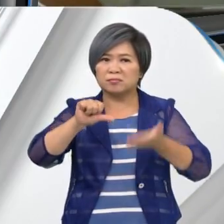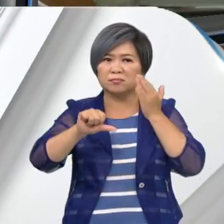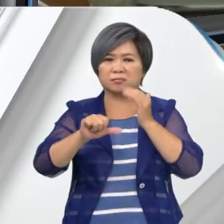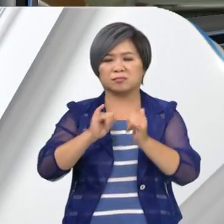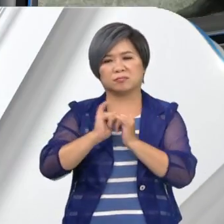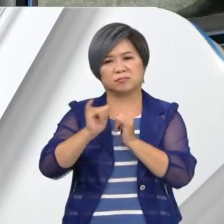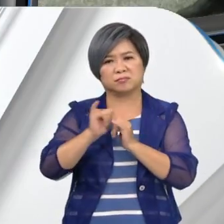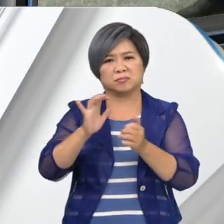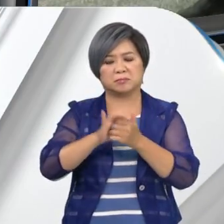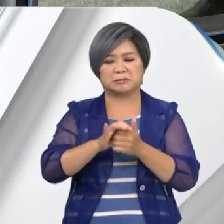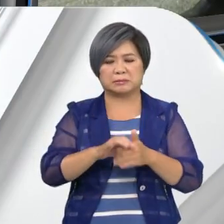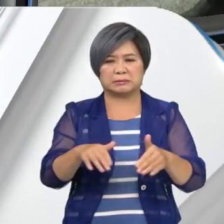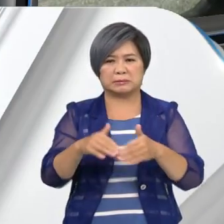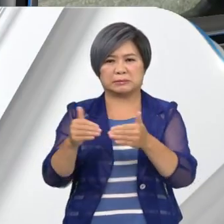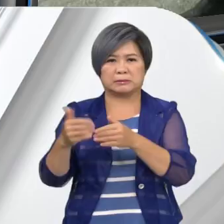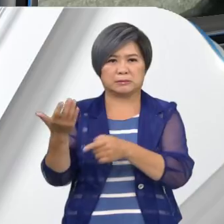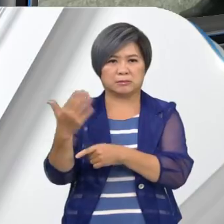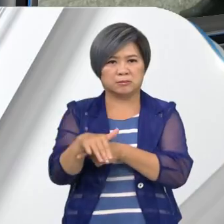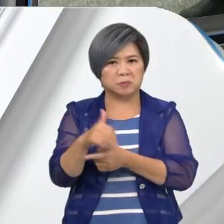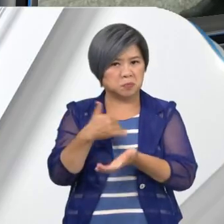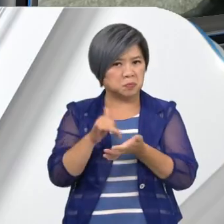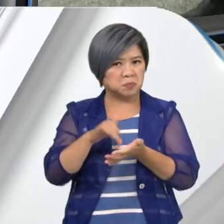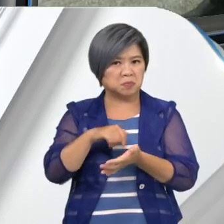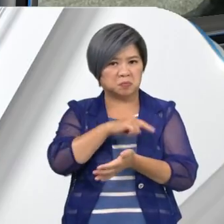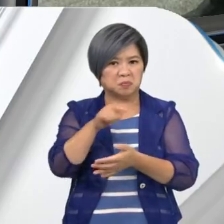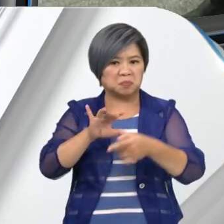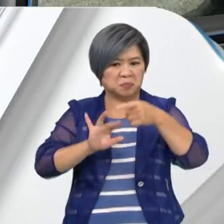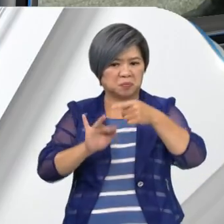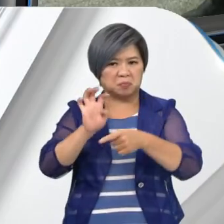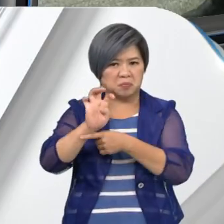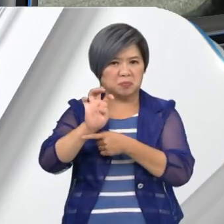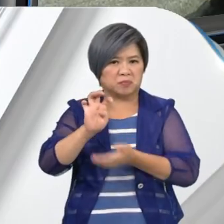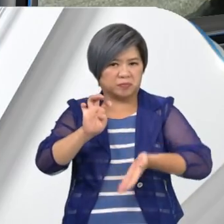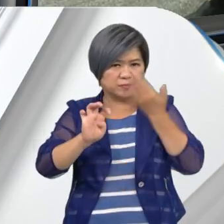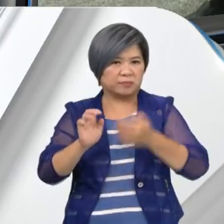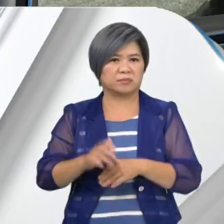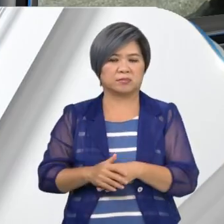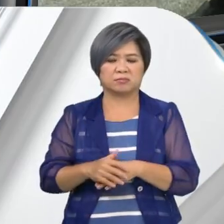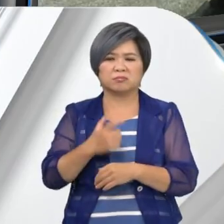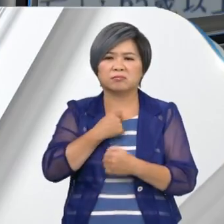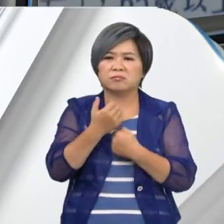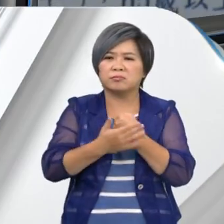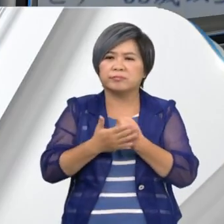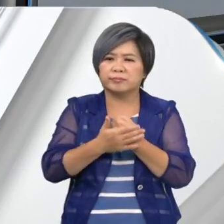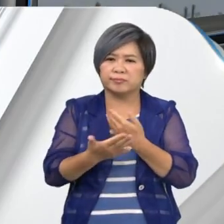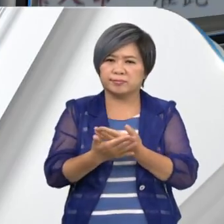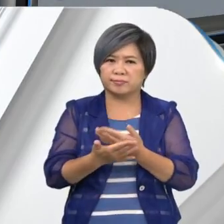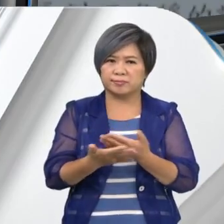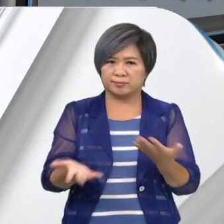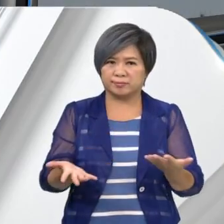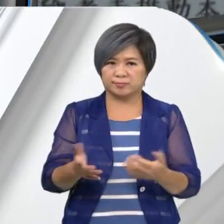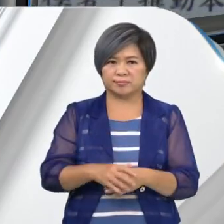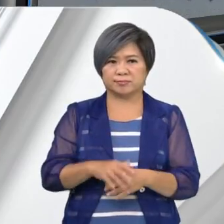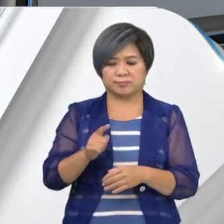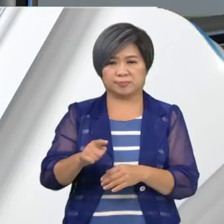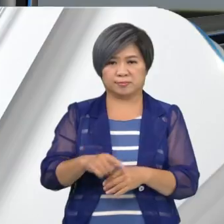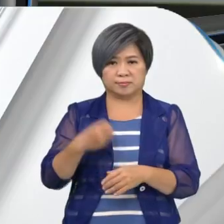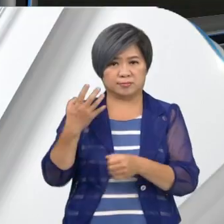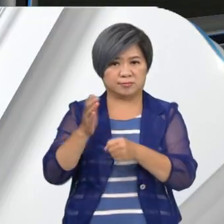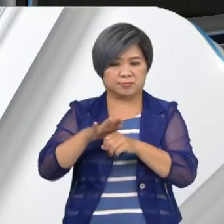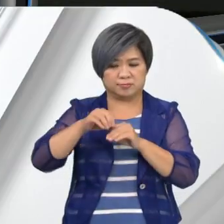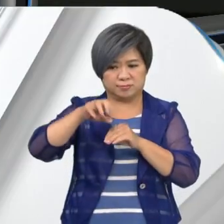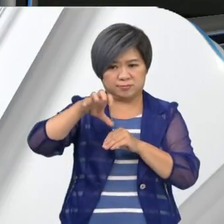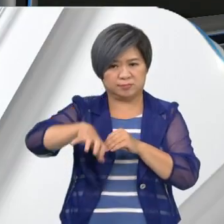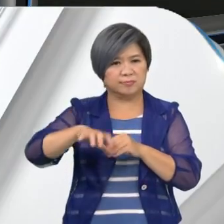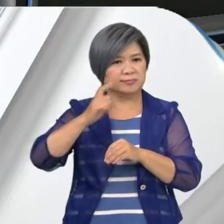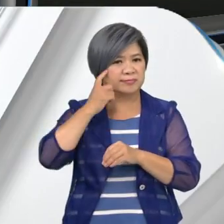亡交通事故将火气毒事故的死伤，为了保护两群人的重路安全，新埔分局当局